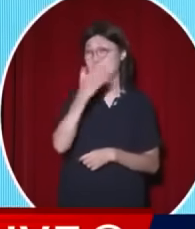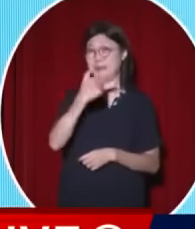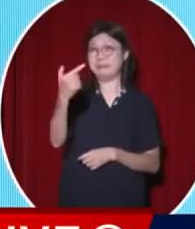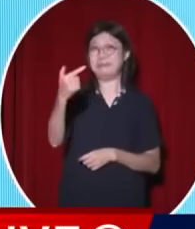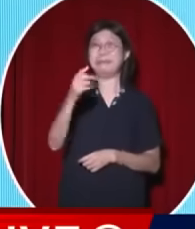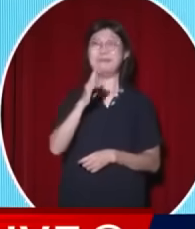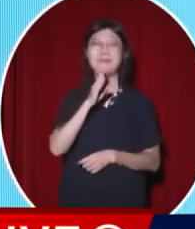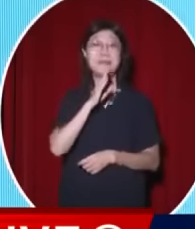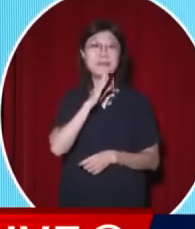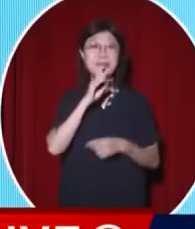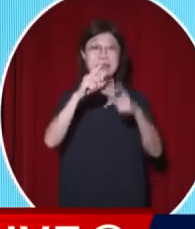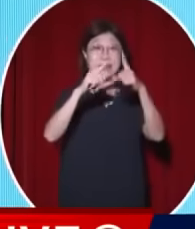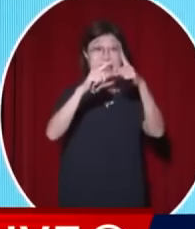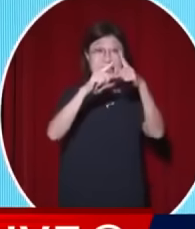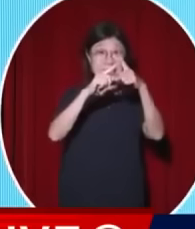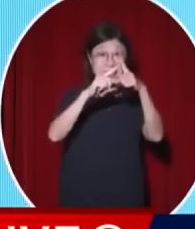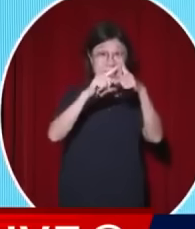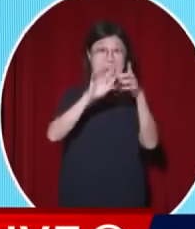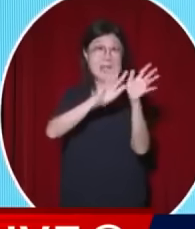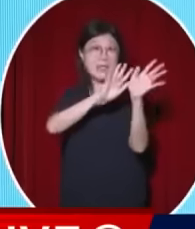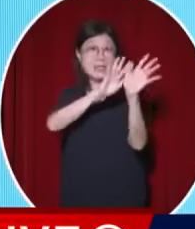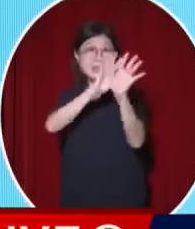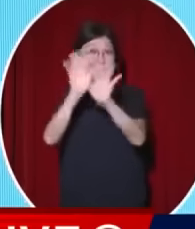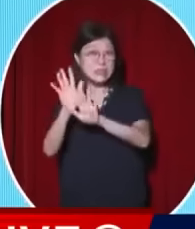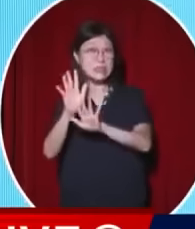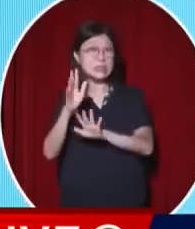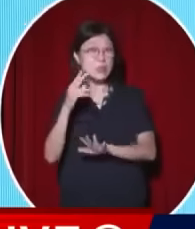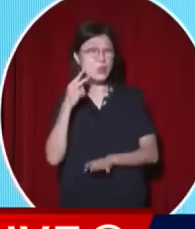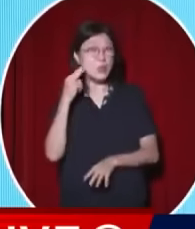其实是人情味。